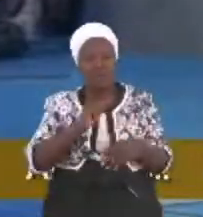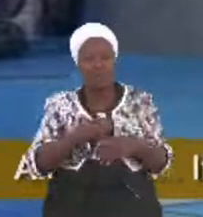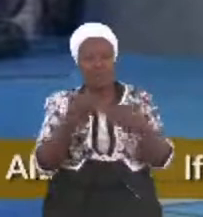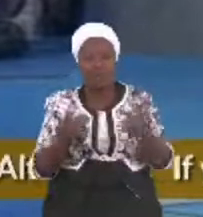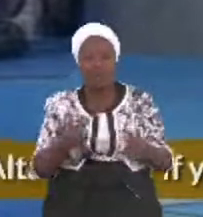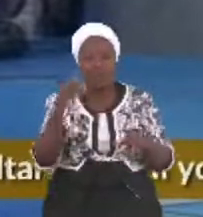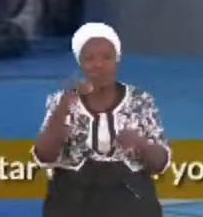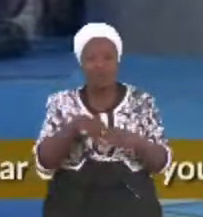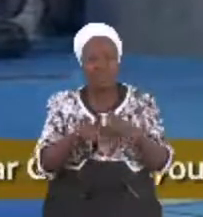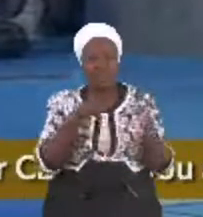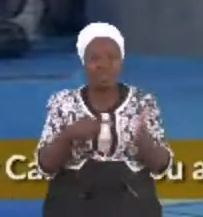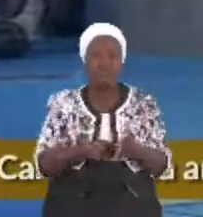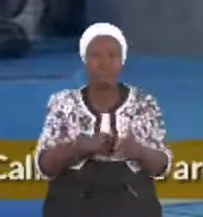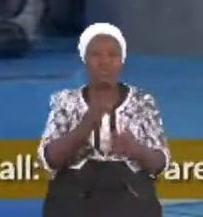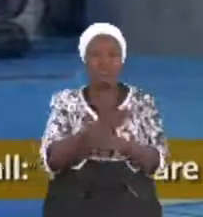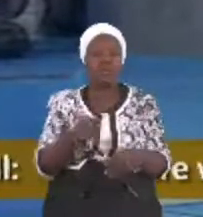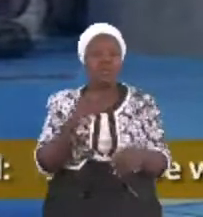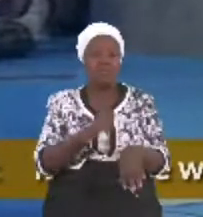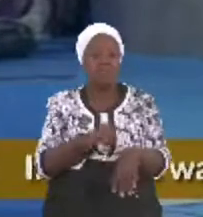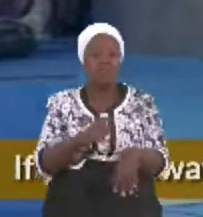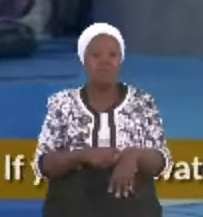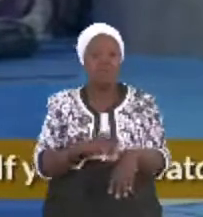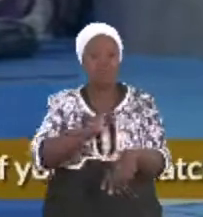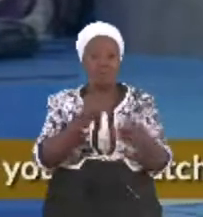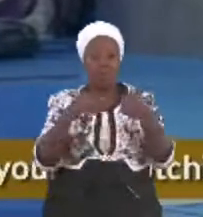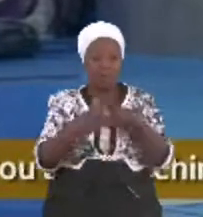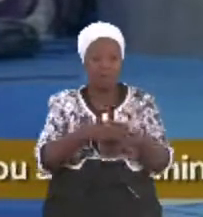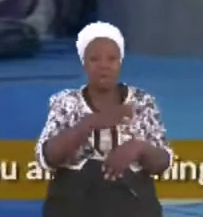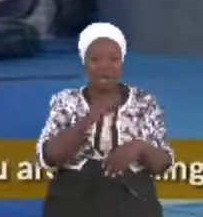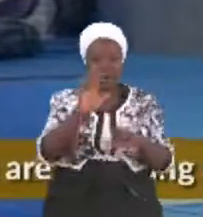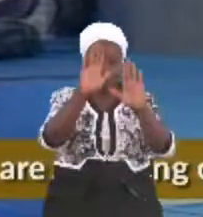Toujours debout. Je reviendrai